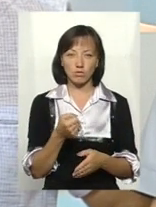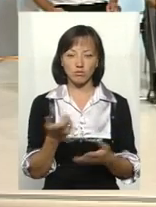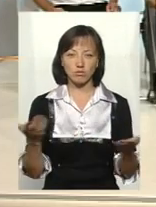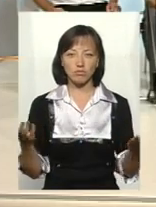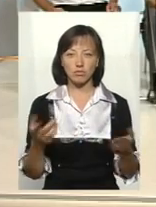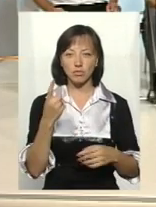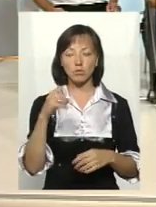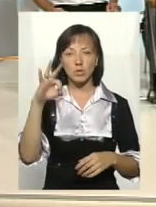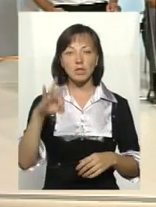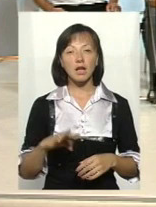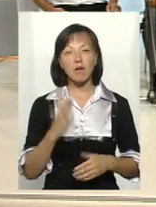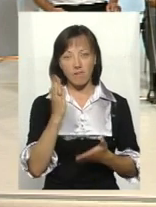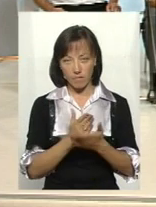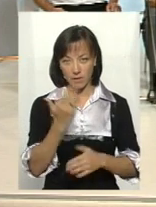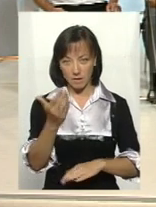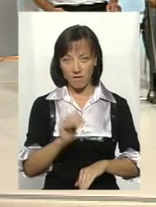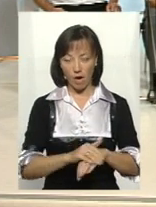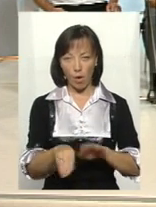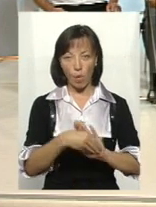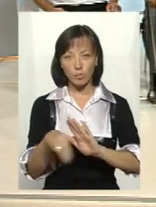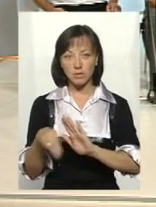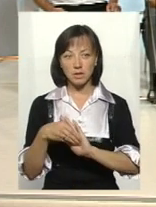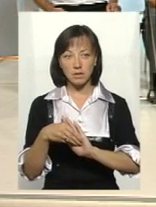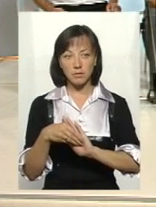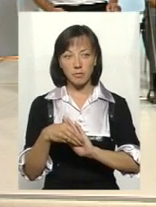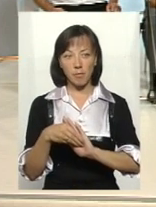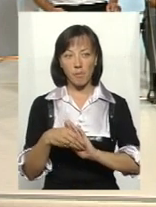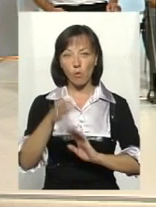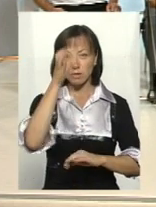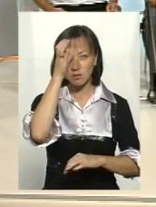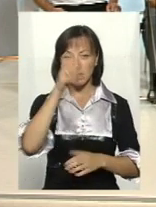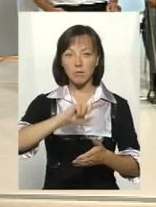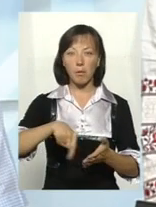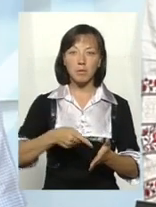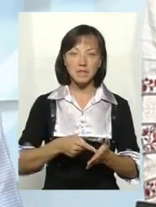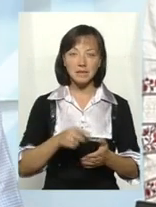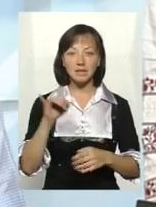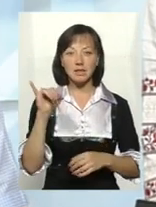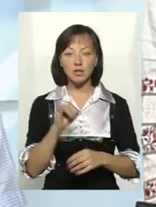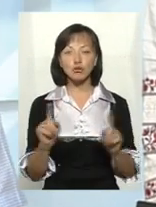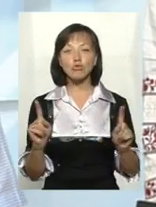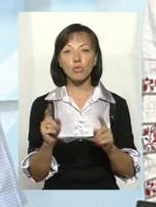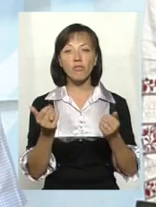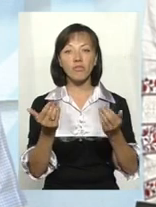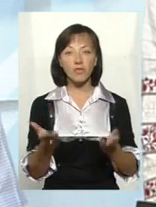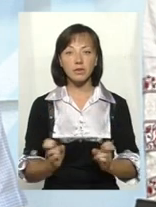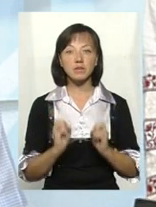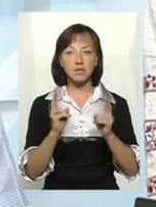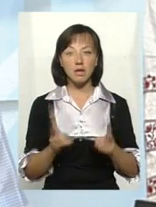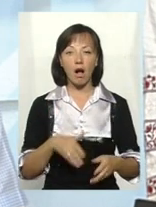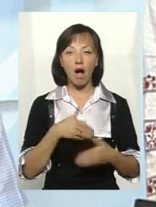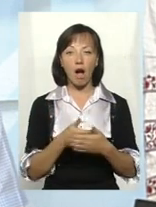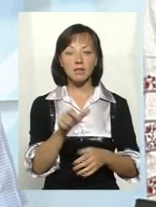Чи маєте ви факти, чи знаєте ви факти корупційні в освіті міста? І що ви, як